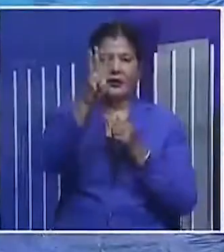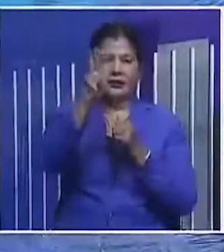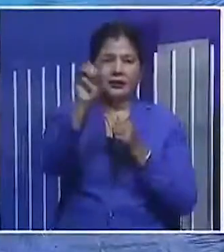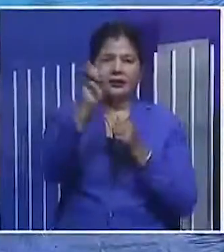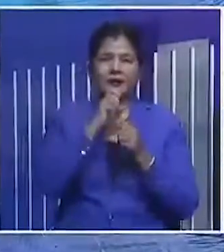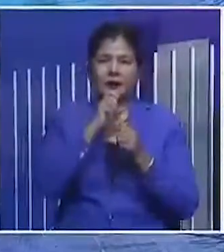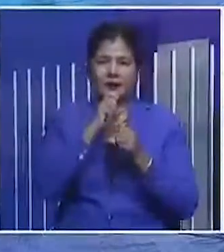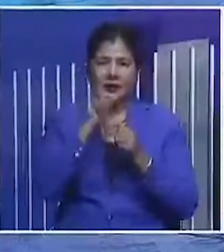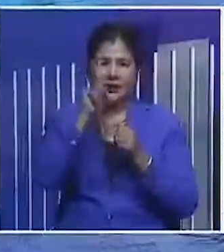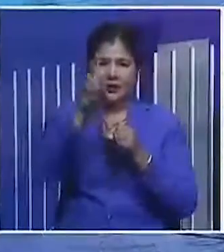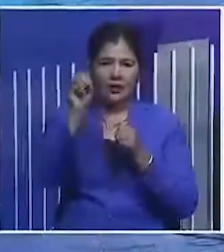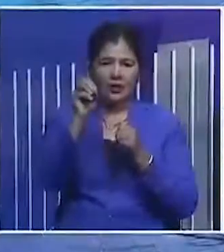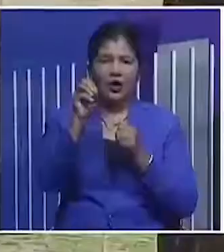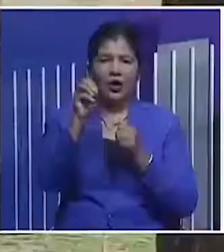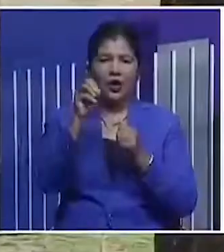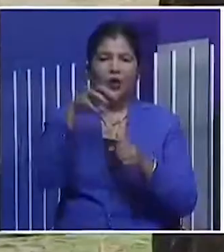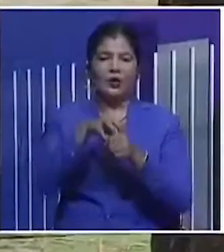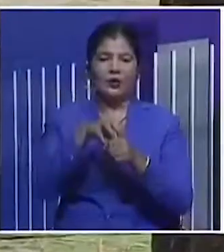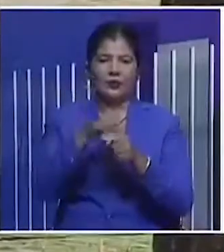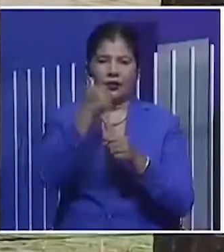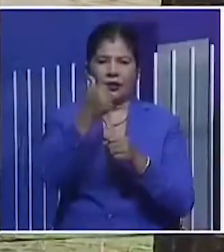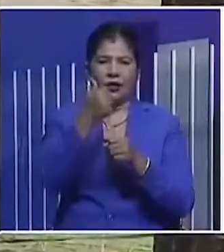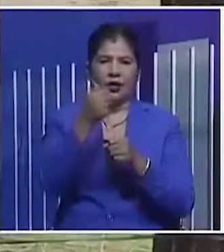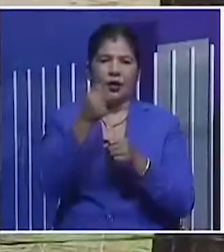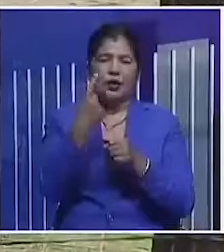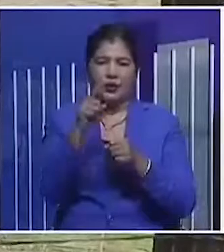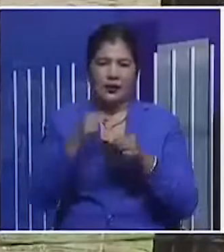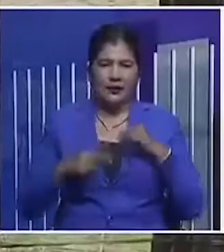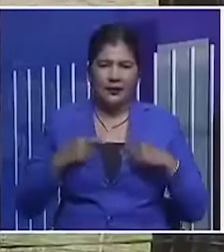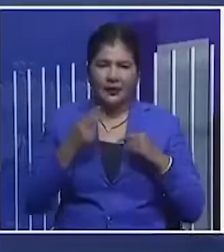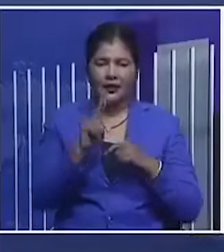बुढीगंगाका 10 वडा मध्ये 6 वटामा विवाद भएको थियो।